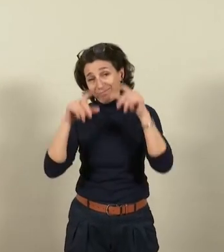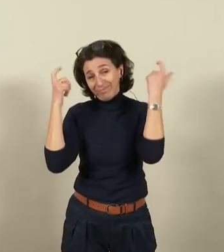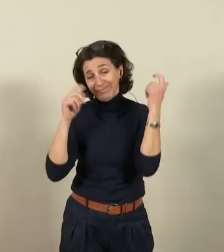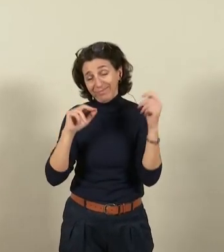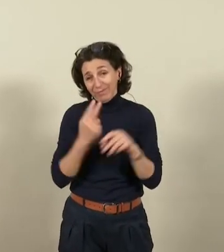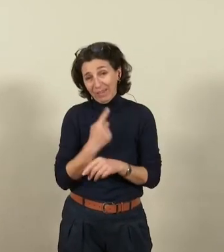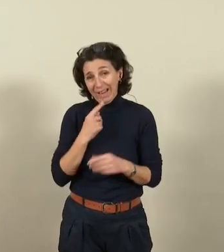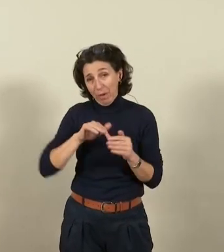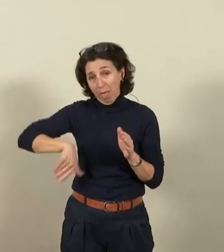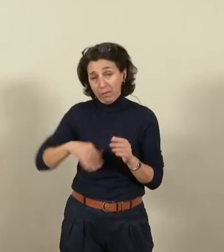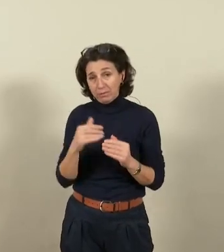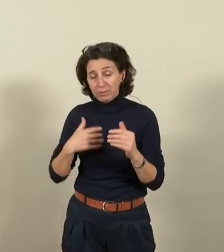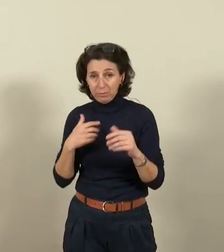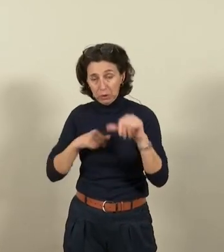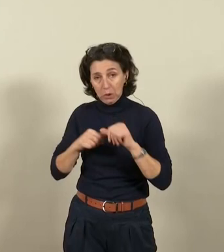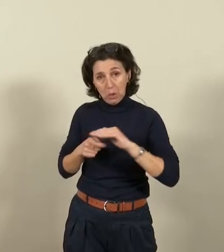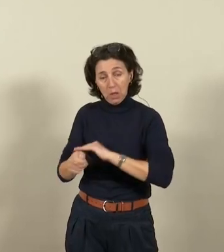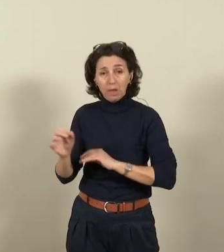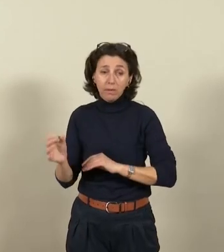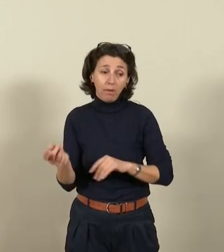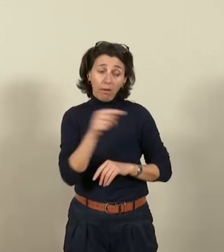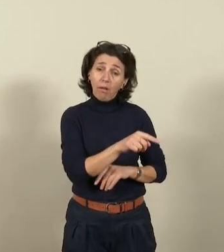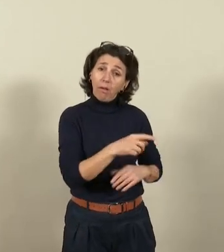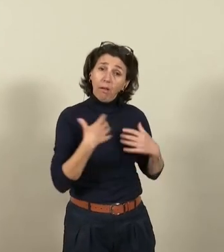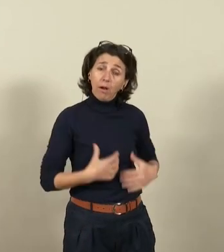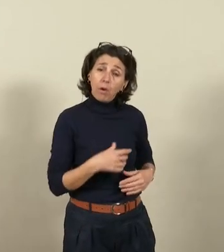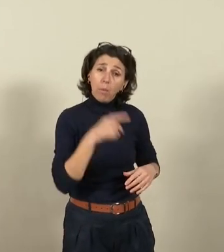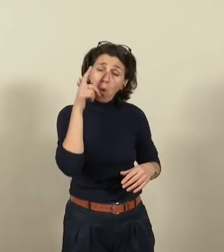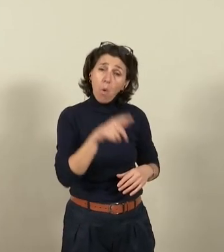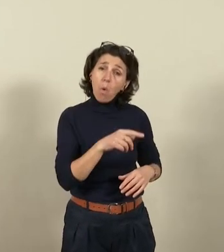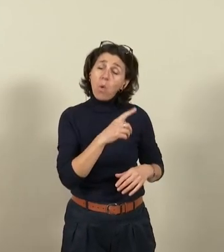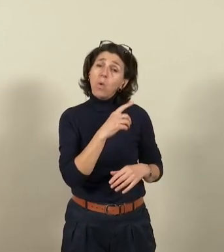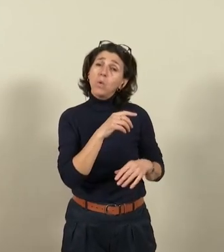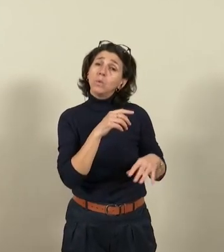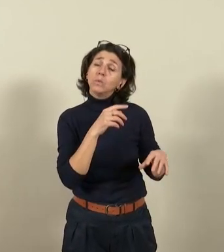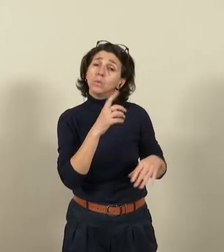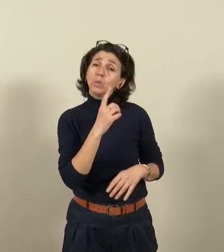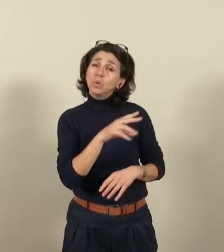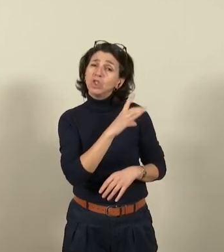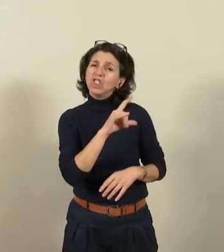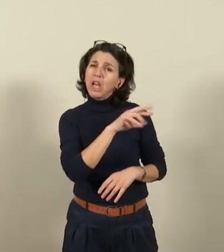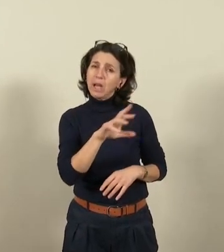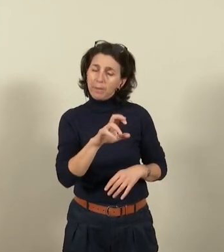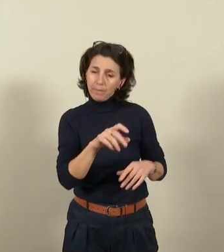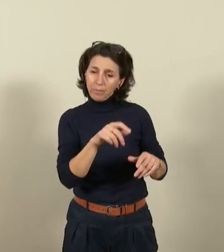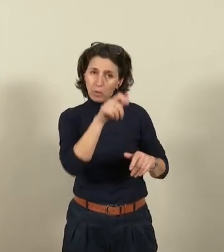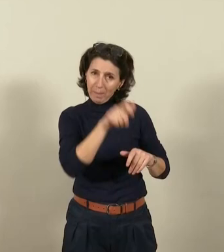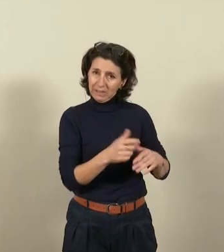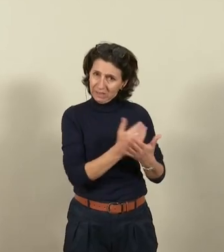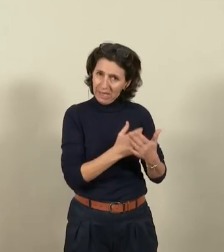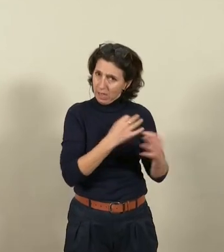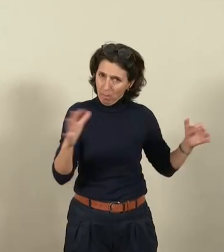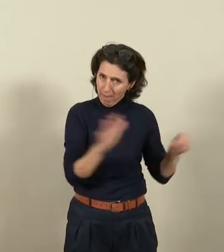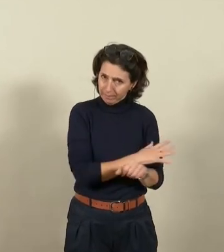alors évidemment qu'il faut le faire mais qu'est-ce qu' a fait la Ducher puisque c'est cité dans la dans la délibération le club de la duchers donc c'est un salarié à temp à temps plein